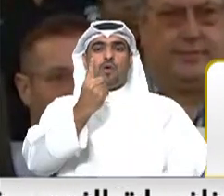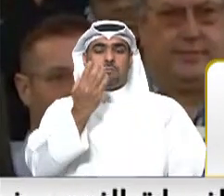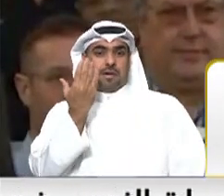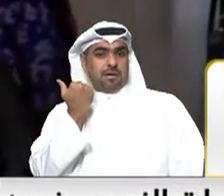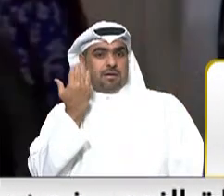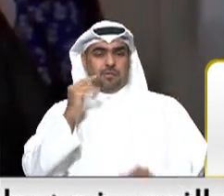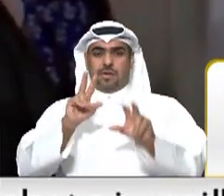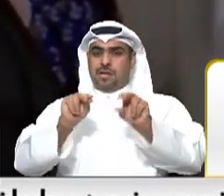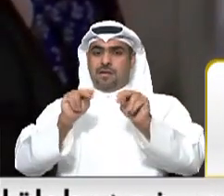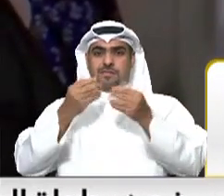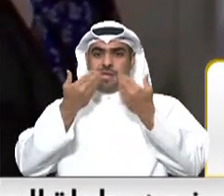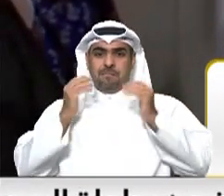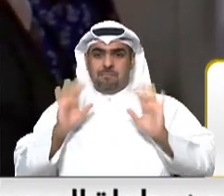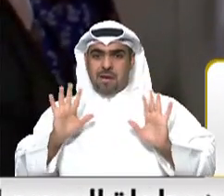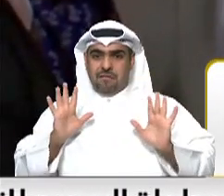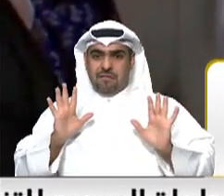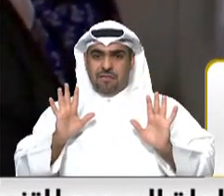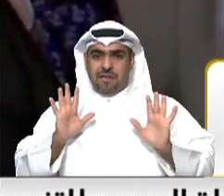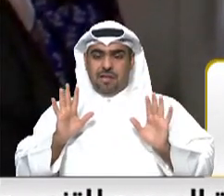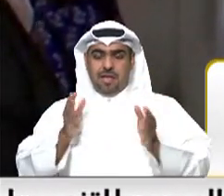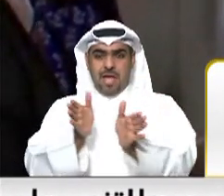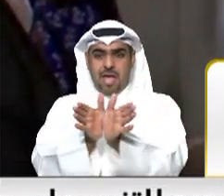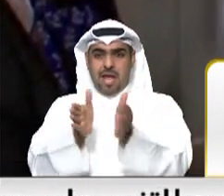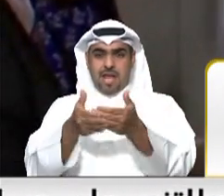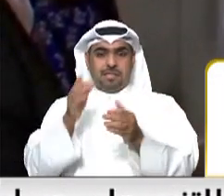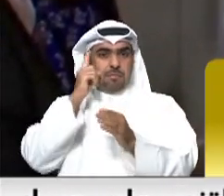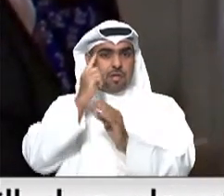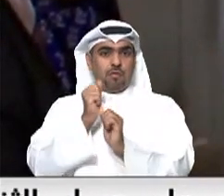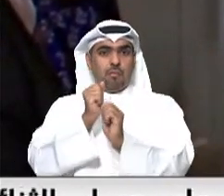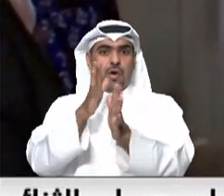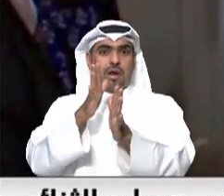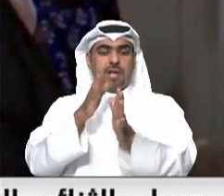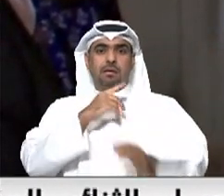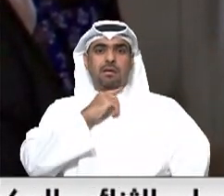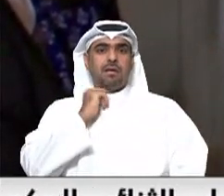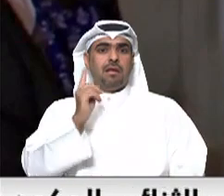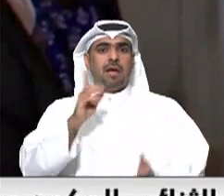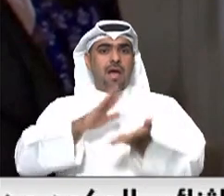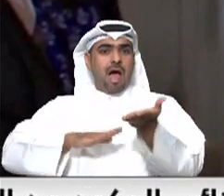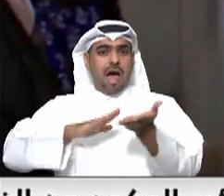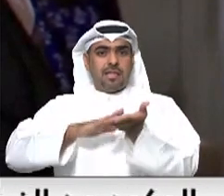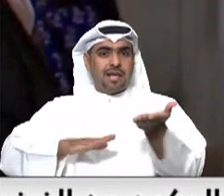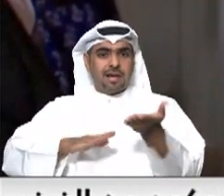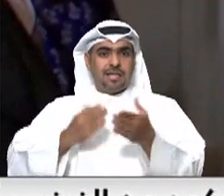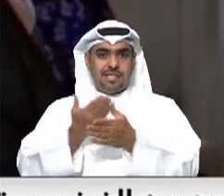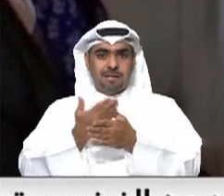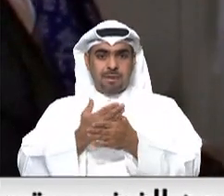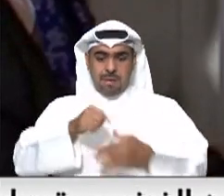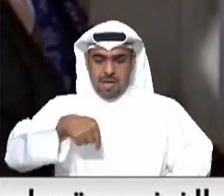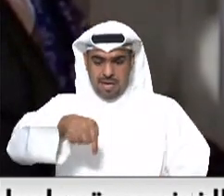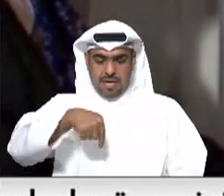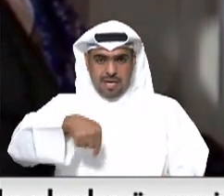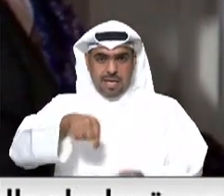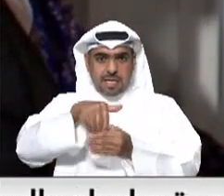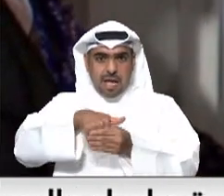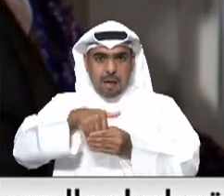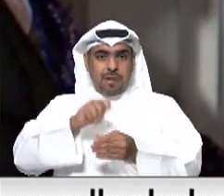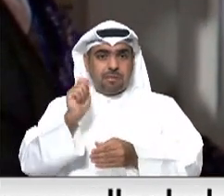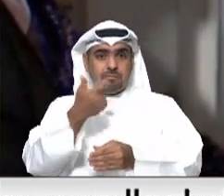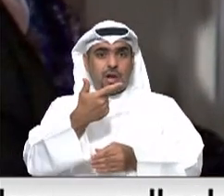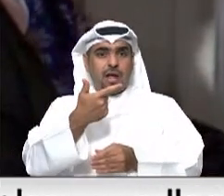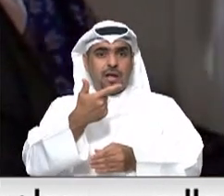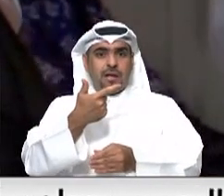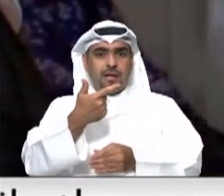بكثير من المخاطر للحزب الديمقراطي فيما لم يتبقى على الانتخابات الاكثر تشويقا في العالم